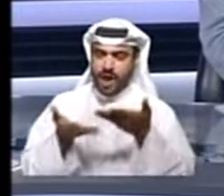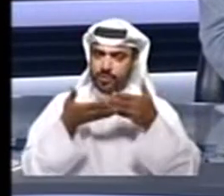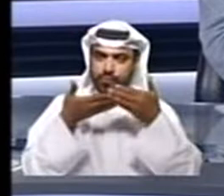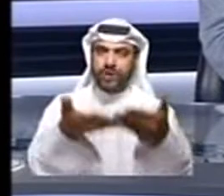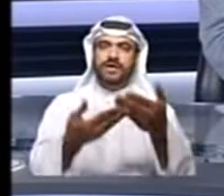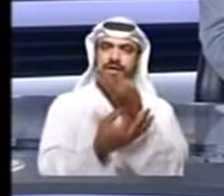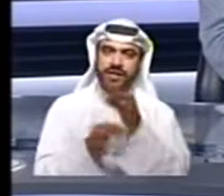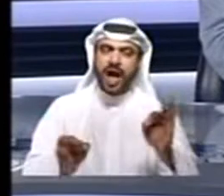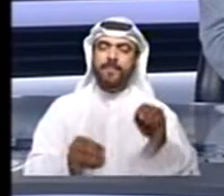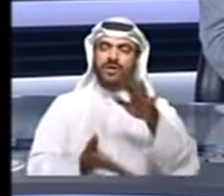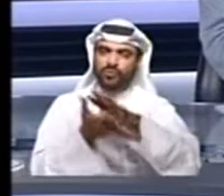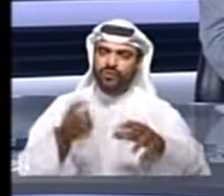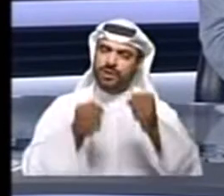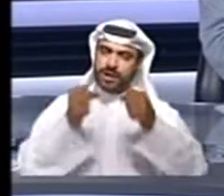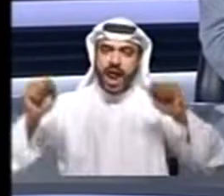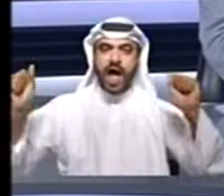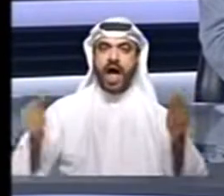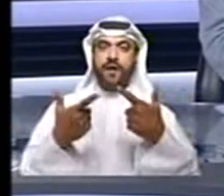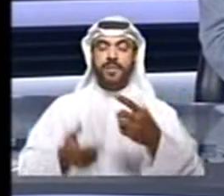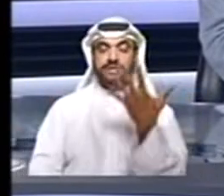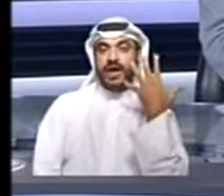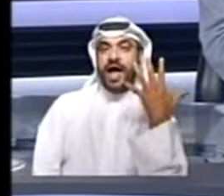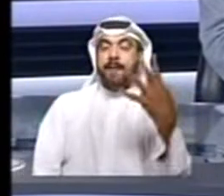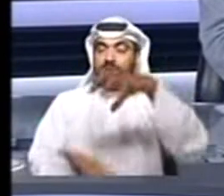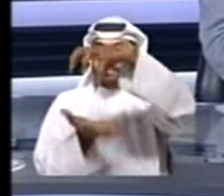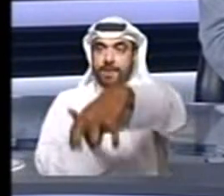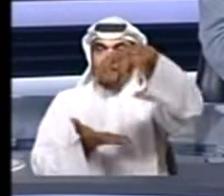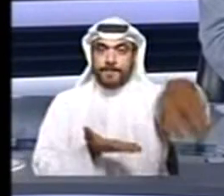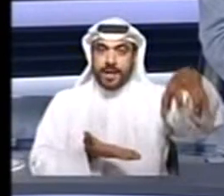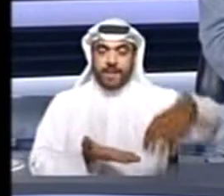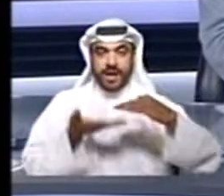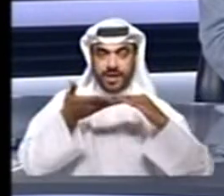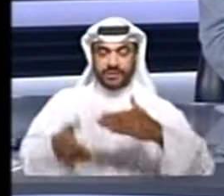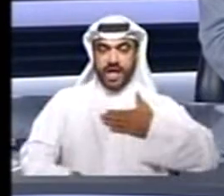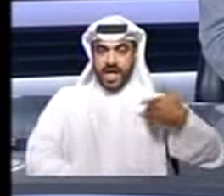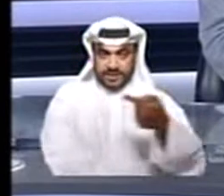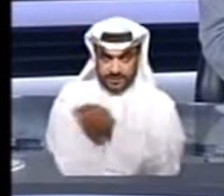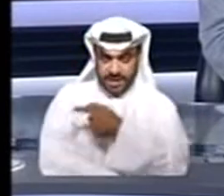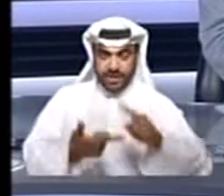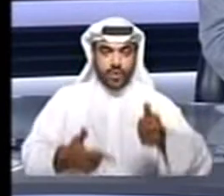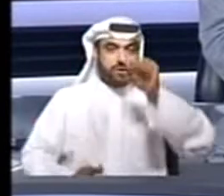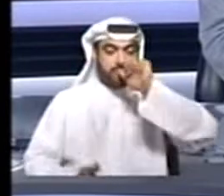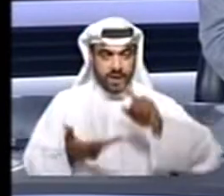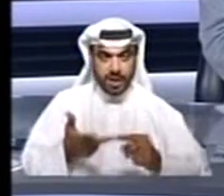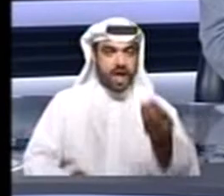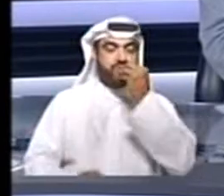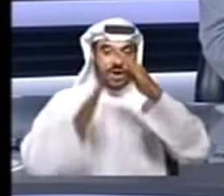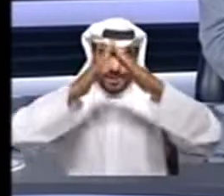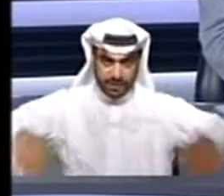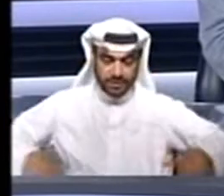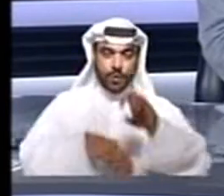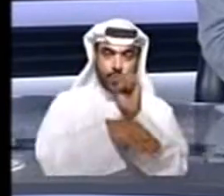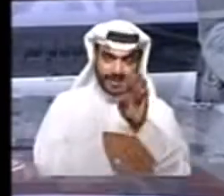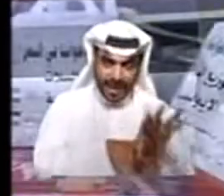ومساعدتهم في تجاوز الوضع الراهن من خلال 5 قطاعات إغاثية هي الصحة والمياه والغذاء والإيواء والتعليم.